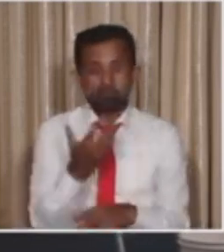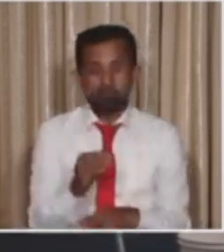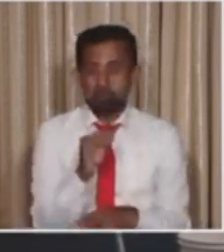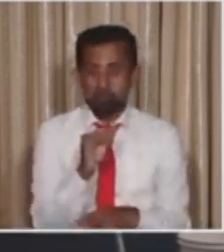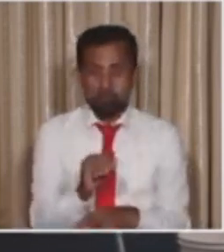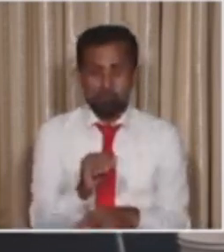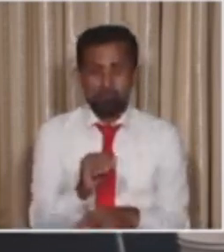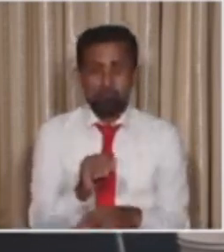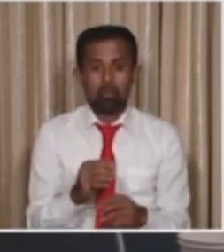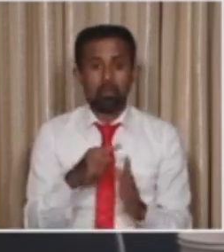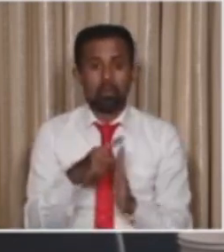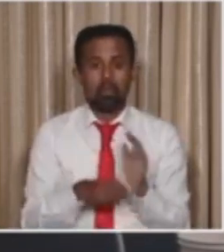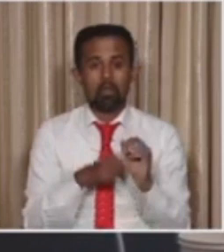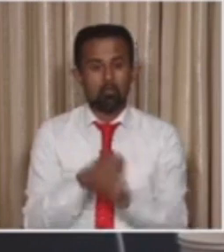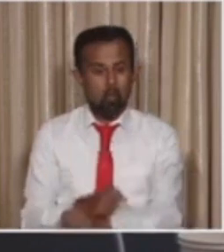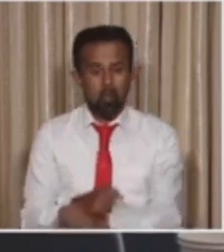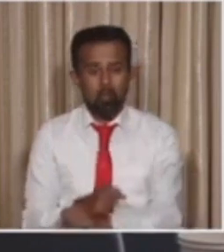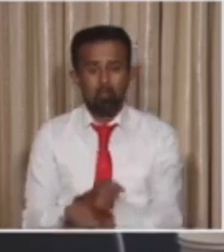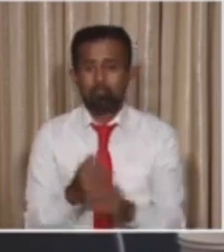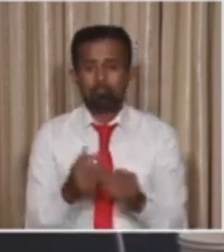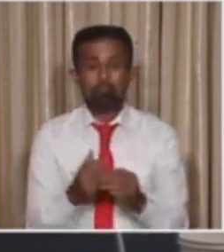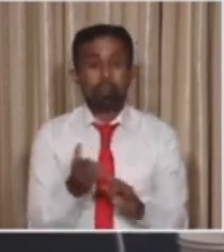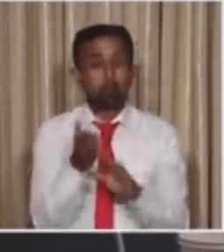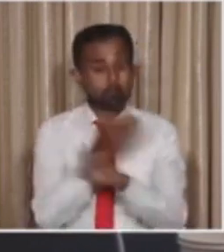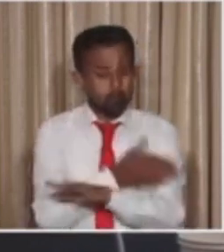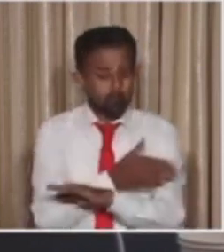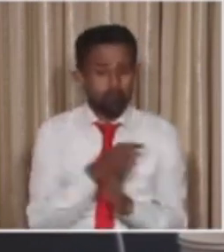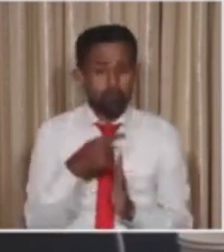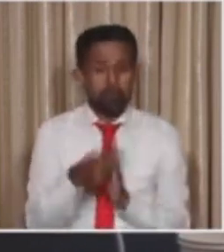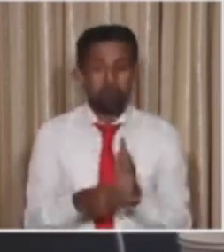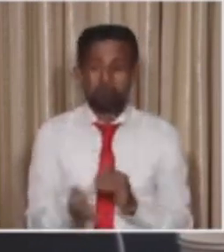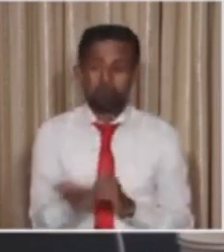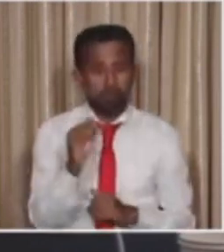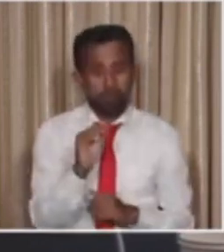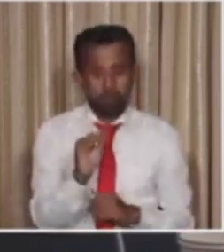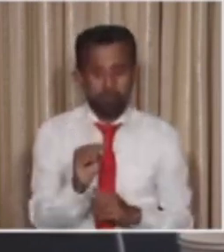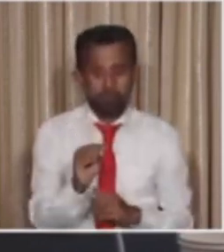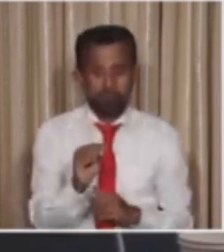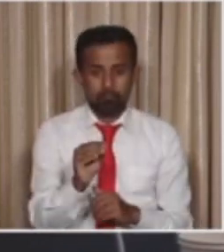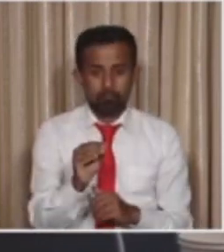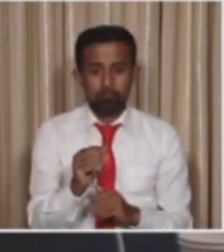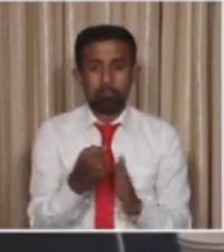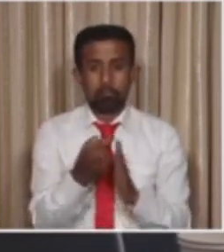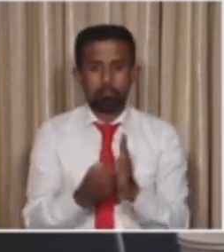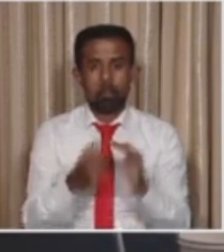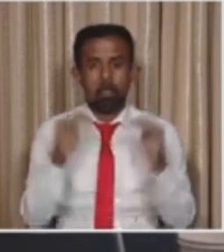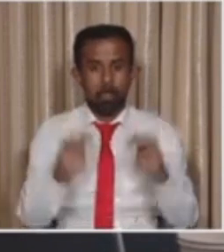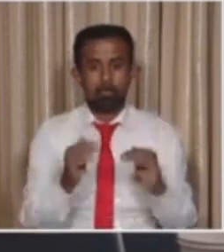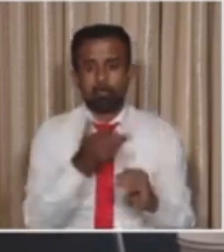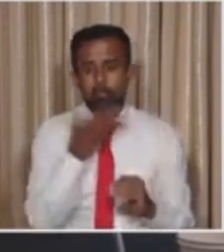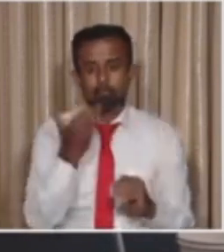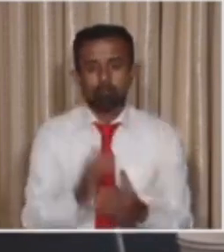வங்குரோத்து நிலையை அடையாத நாடு என்ற அடிப்படையிலே இந்த நாட்டிற்குடைய சர்வதேச அழுத்தங்கள் குறைந்திருக்கலாம், அல்லது நாணய நிதியத்தினுடைய அழுத்தம்